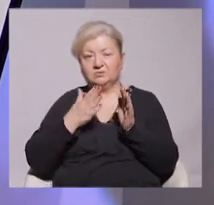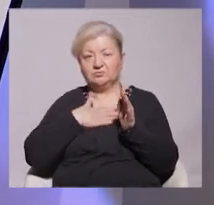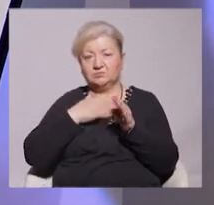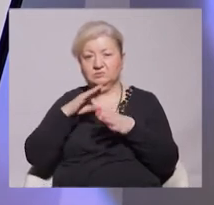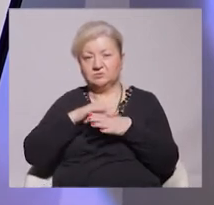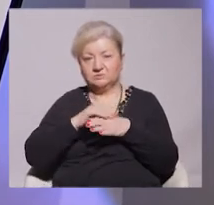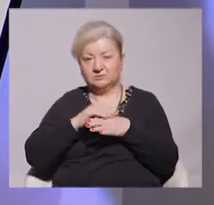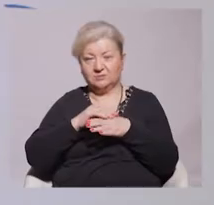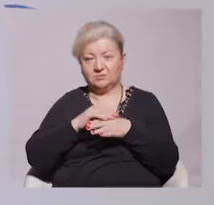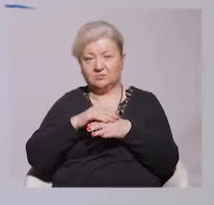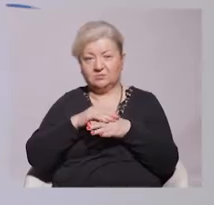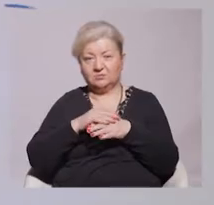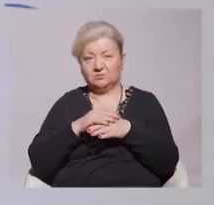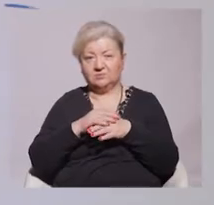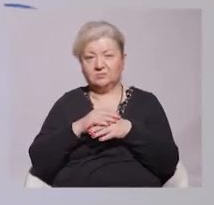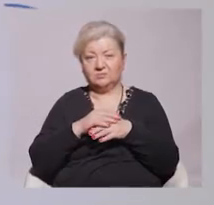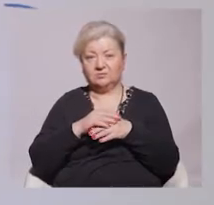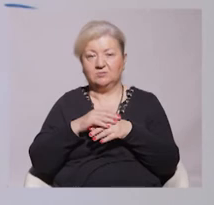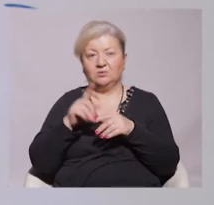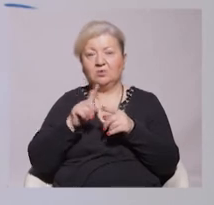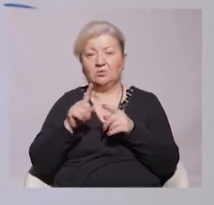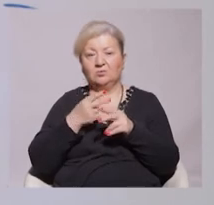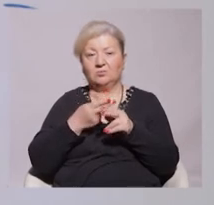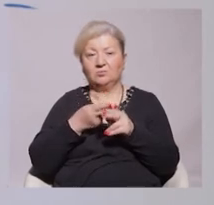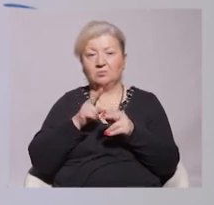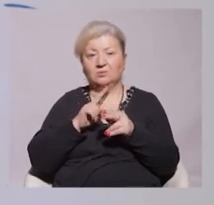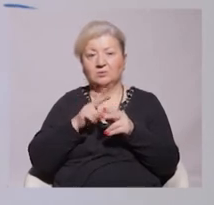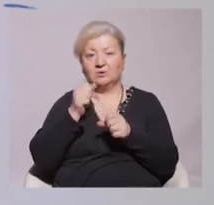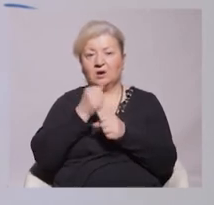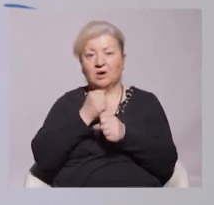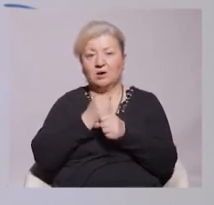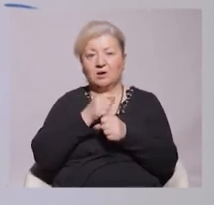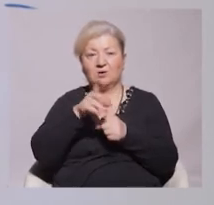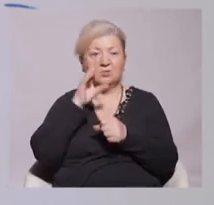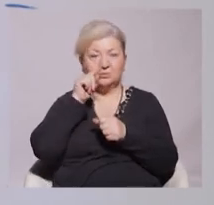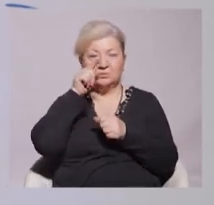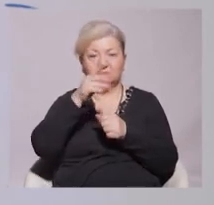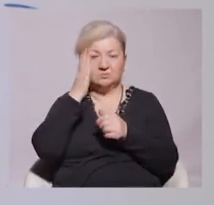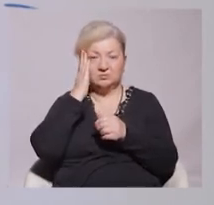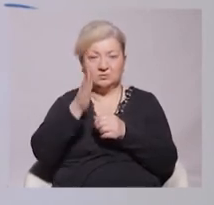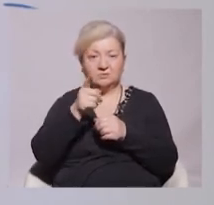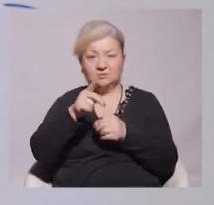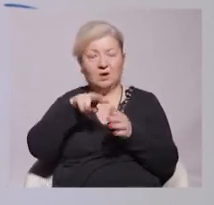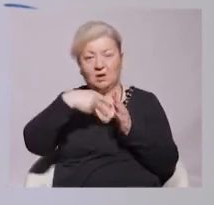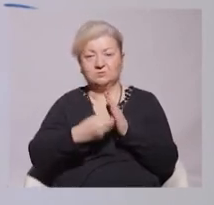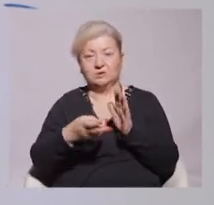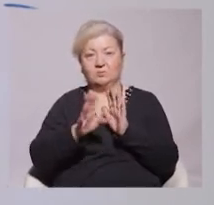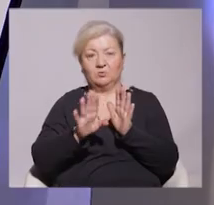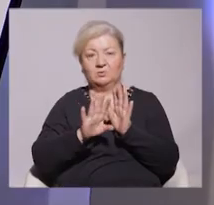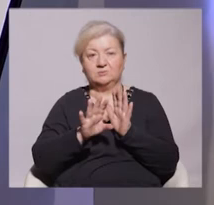სხეული, ხო? იმისათვის, რომ აი აქ რო იქნება, ხო, ანუ არ